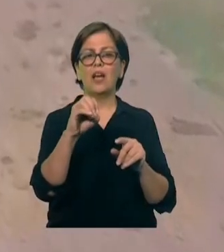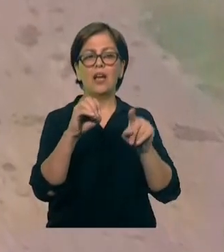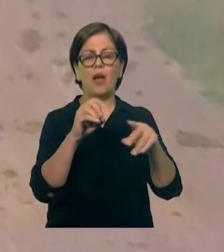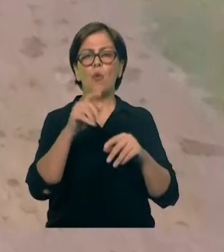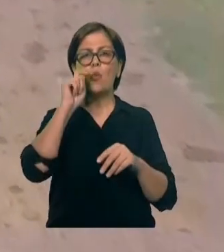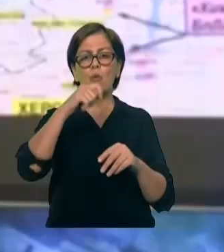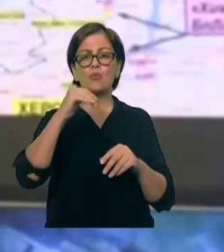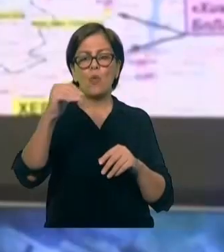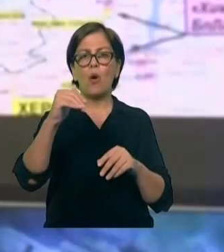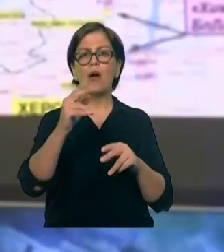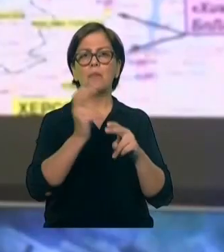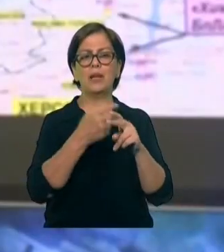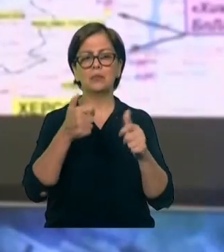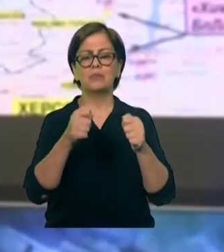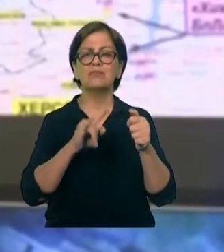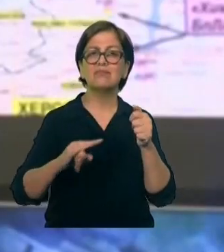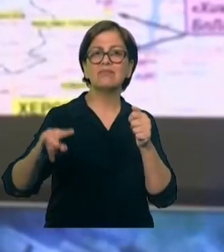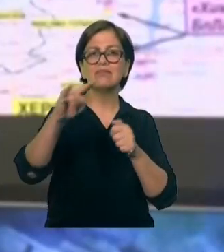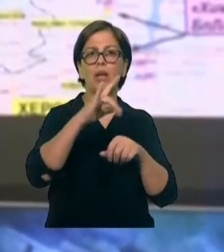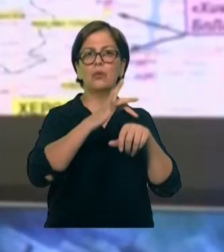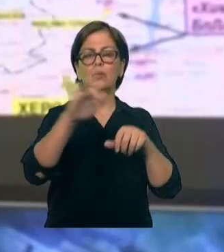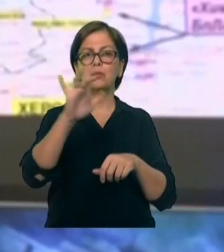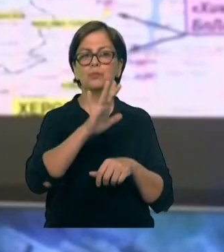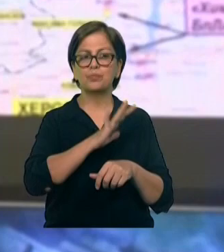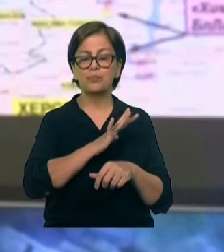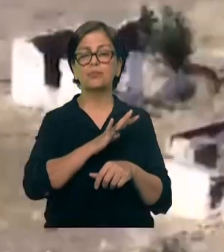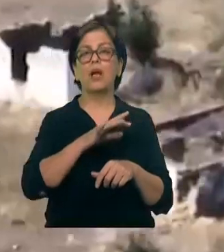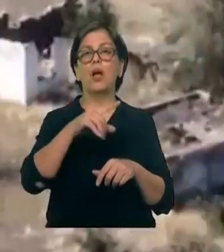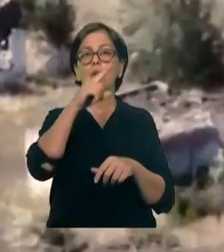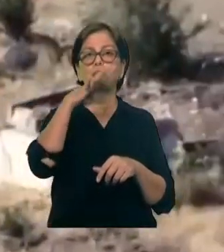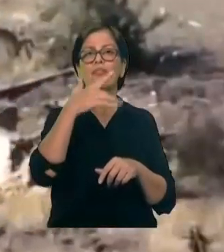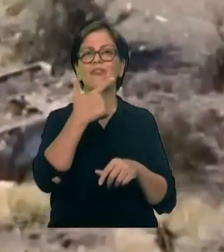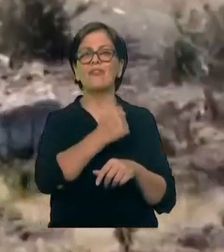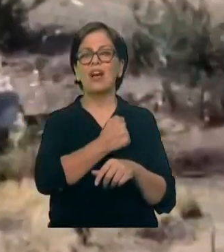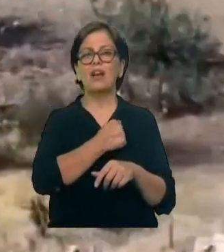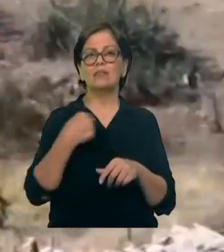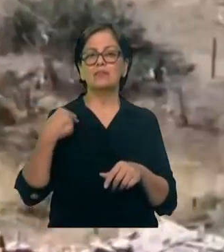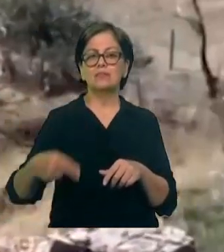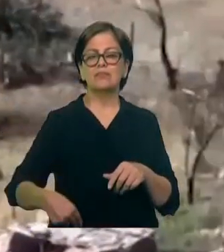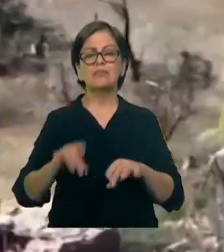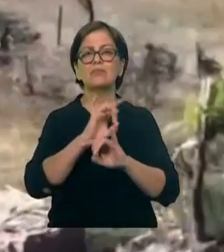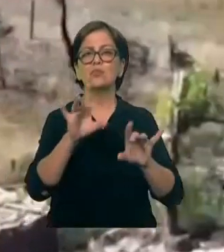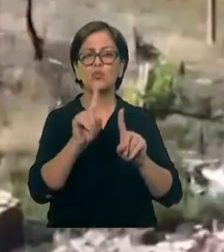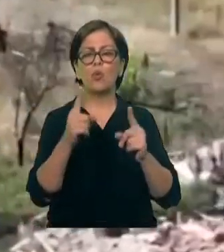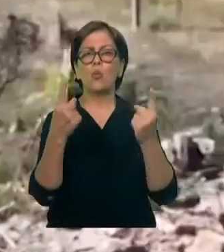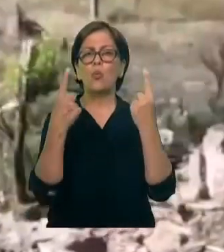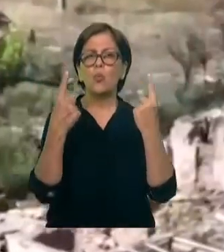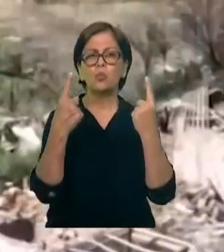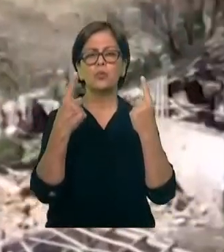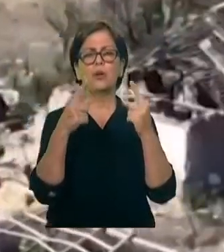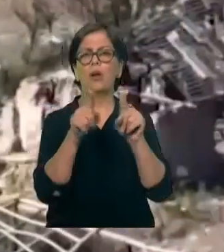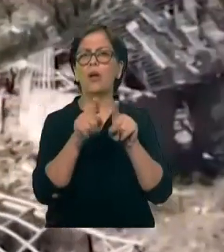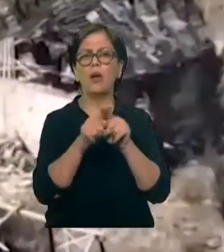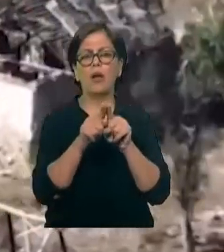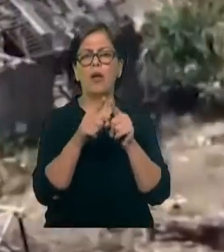pilotsuz təyyarə vurulub. Nazirliyin sözçüsü Igor Konashenkov hücum nəticəsində ciddi dağıntının olmadığını və radiasiya səviyyəsinin